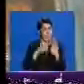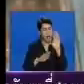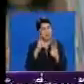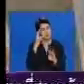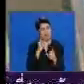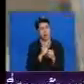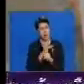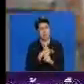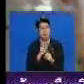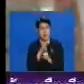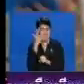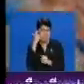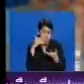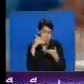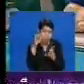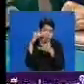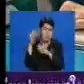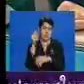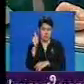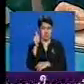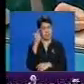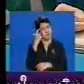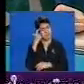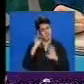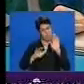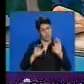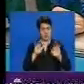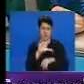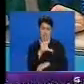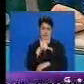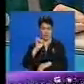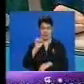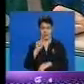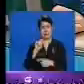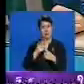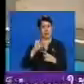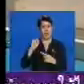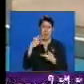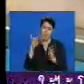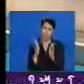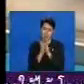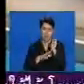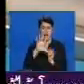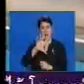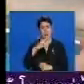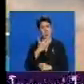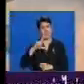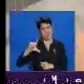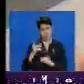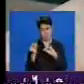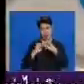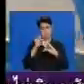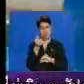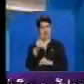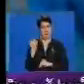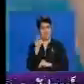าพอใจโดยคาดว่าจะสามารถส่งออกไก่ปรุงสุกได้ประมาณ500,000 ตันมูลค่า50,000 ล้านบาทเพิ่มขึ้นร้อยละ13